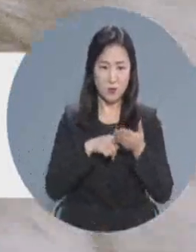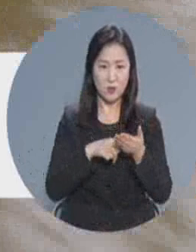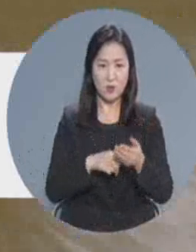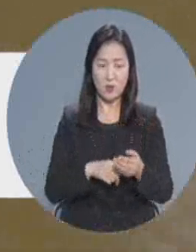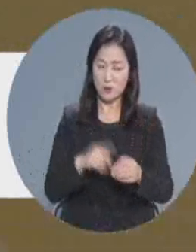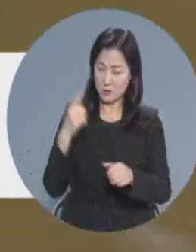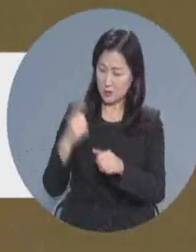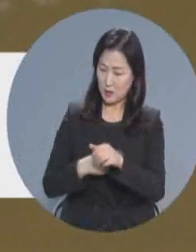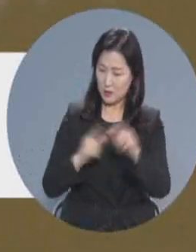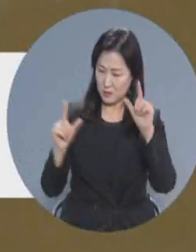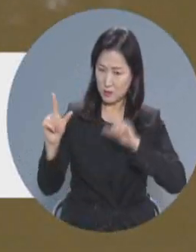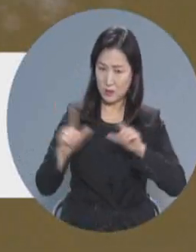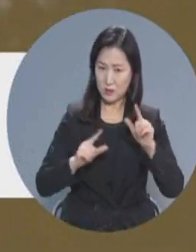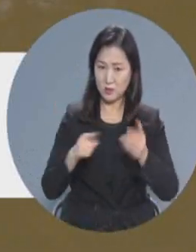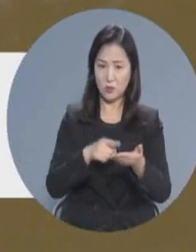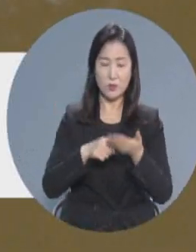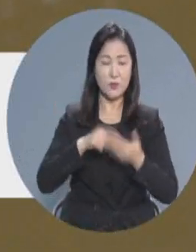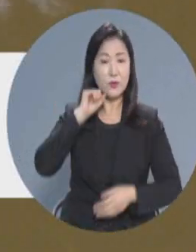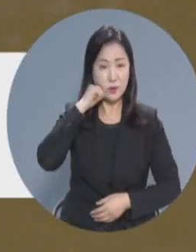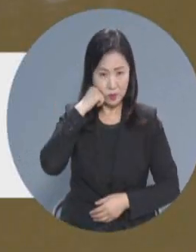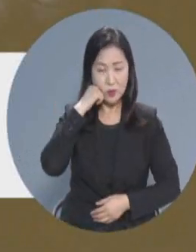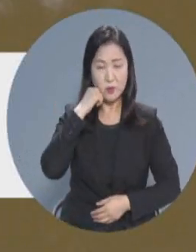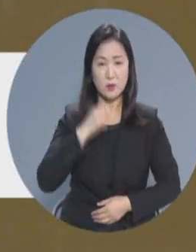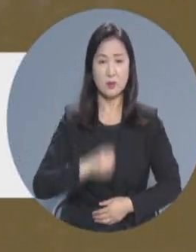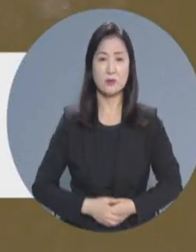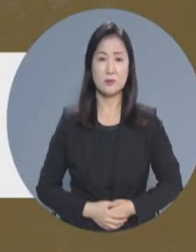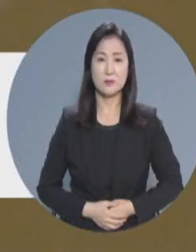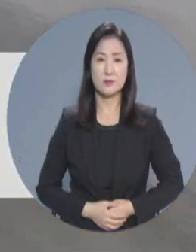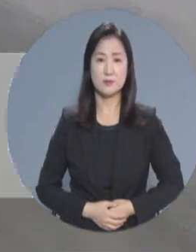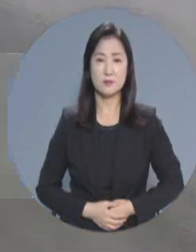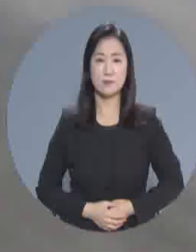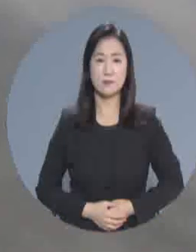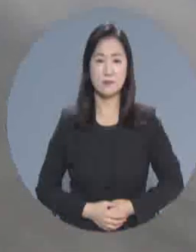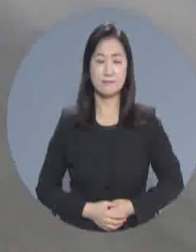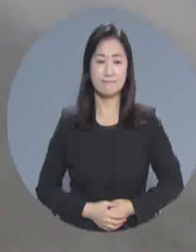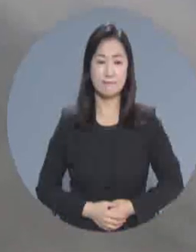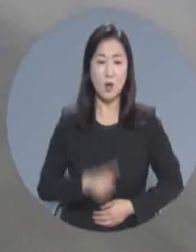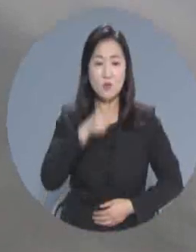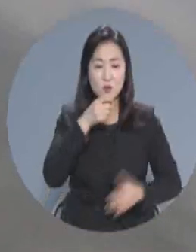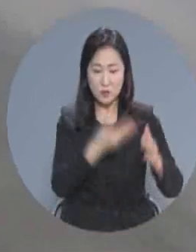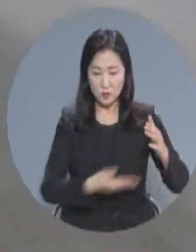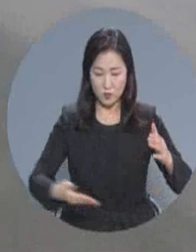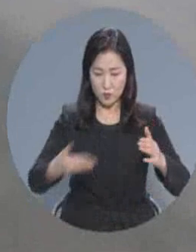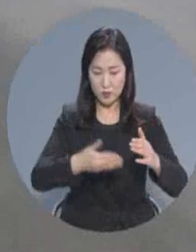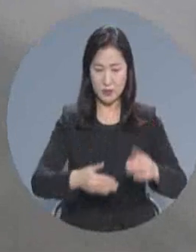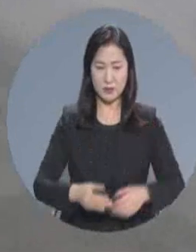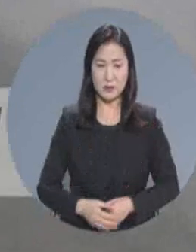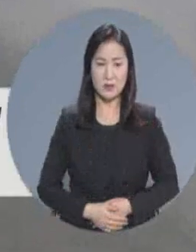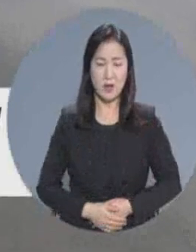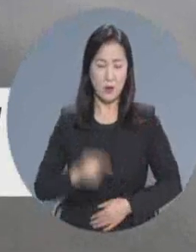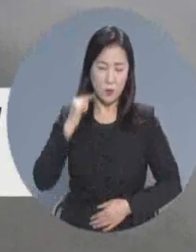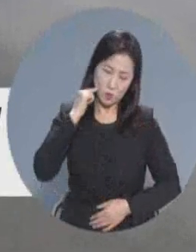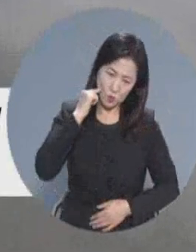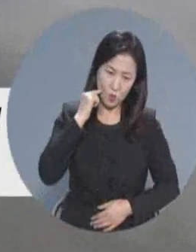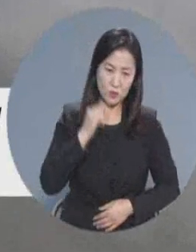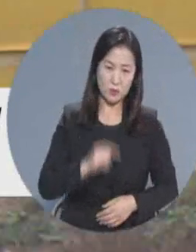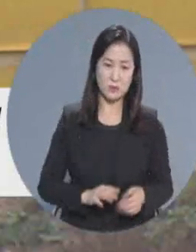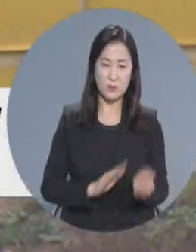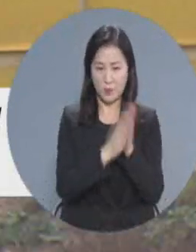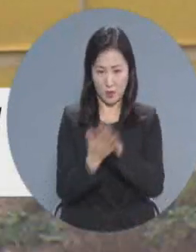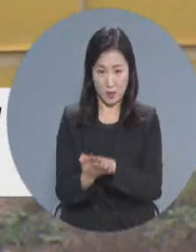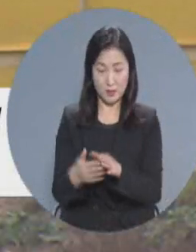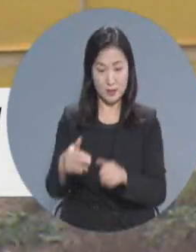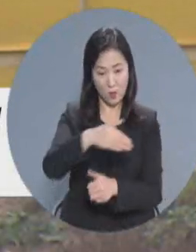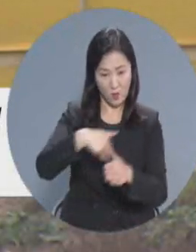보이는 것은 일반적인 자연현상이라고 보기는 어렵다고 생각합니다. 저수지가 비정상적으로 강한 염기성인데 반해